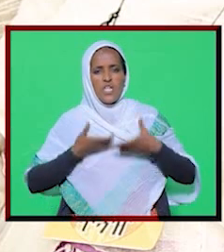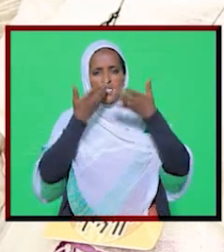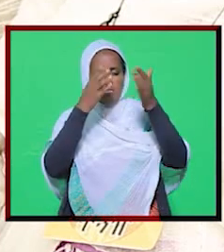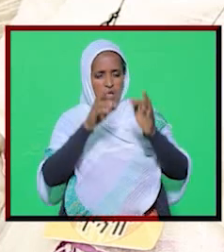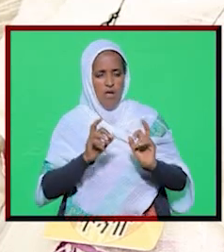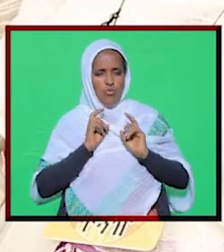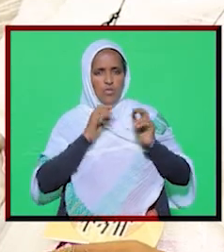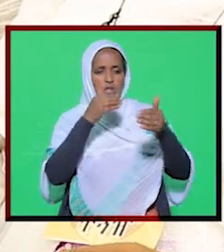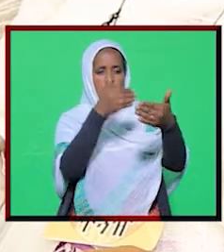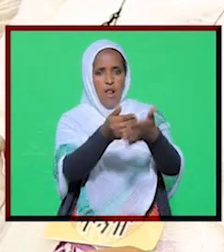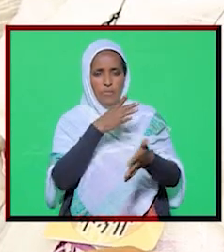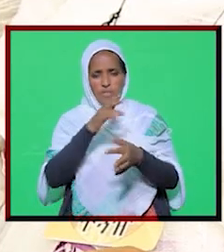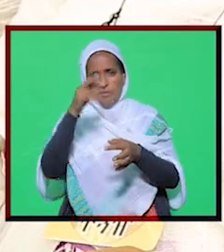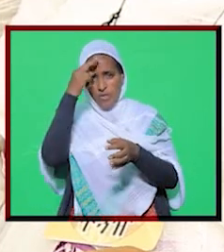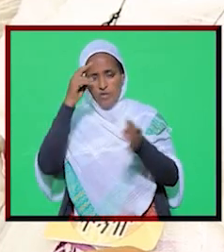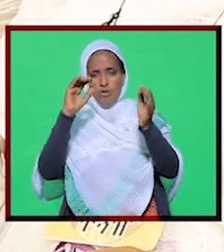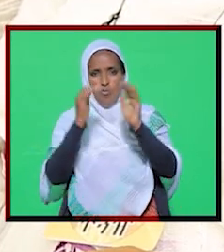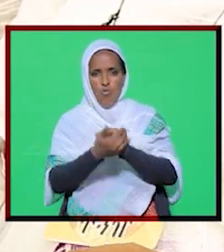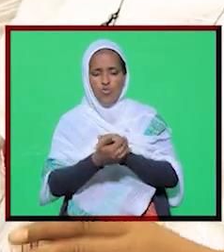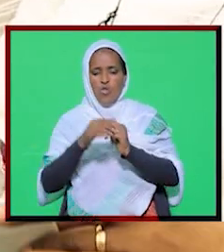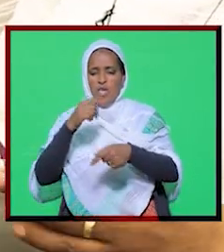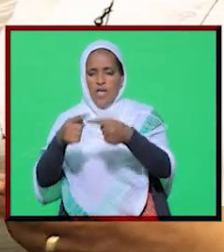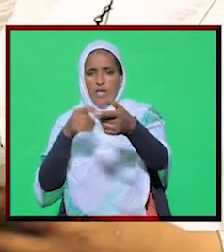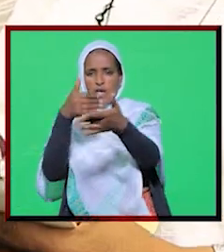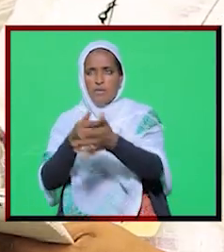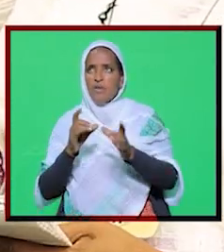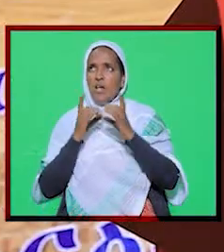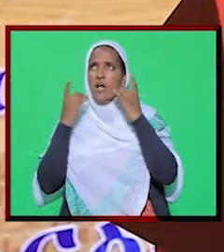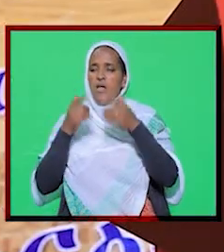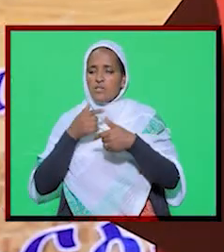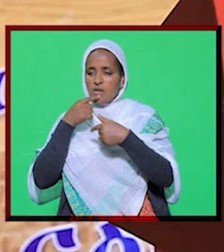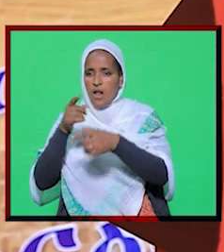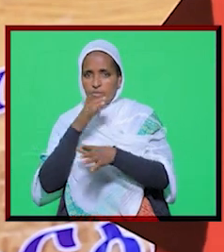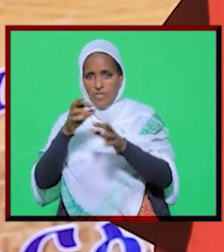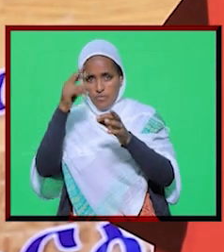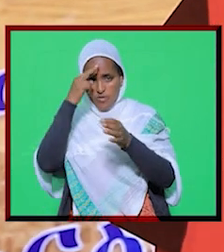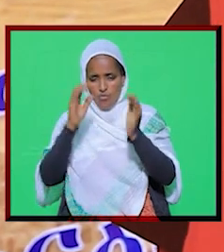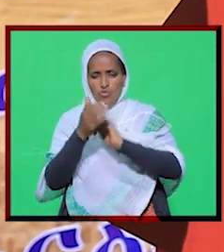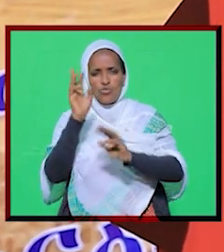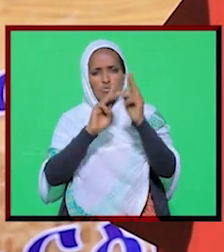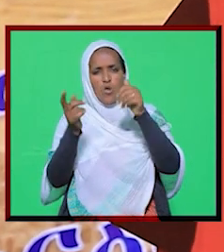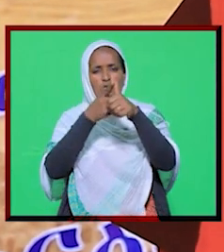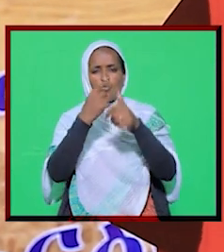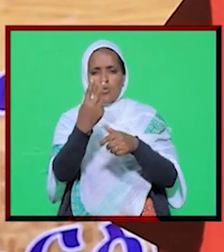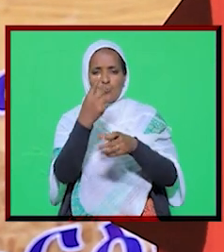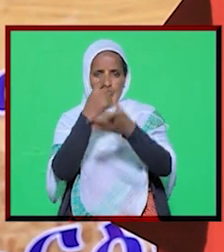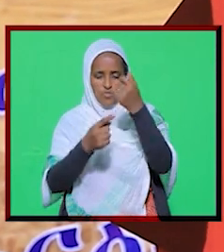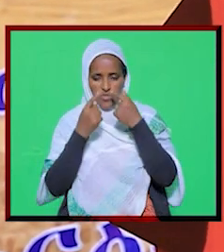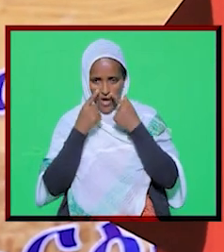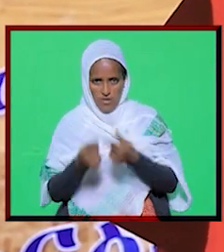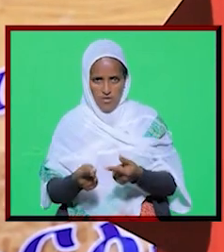ሕይወት ላለመቅረብ ምክንያት ከሚሆኑን ሄደን ቀርበን ለካህናት ላለመናገር ምክንያት ከሚሆኑን ችግሮች እንደ አንድ ሁለቱን ብቻ